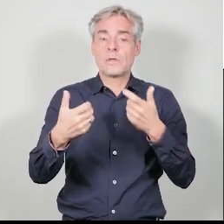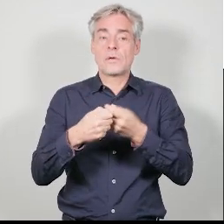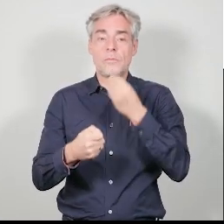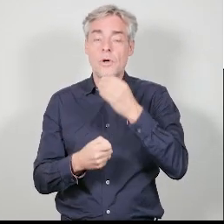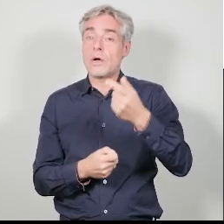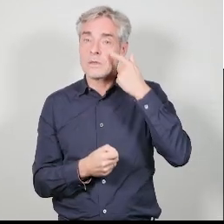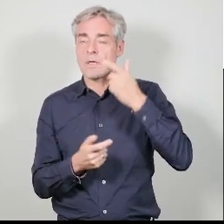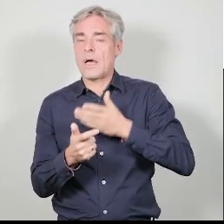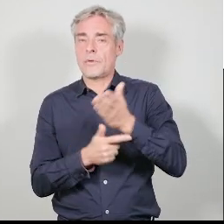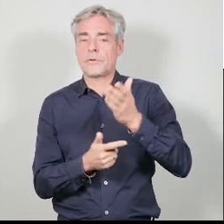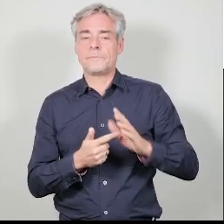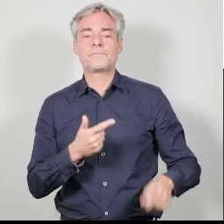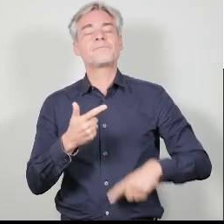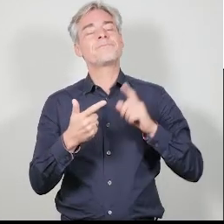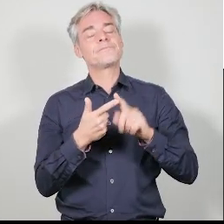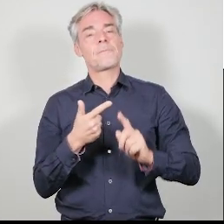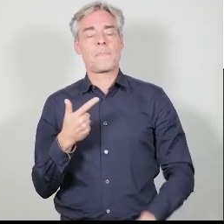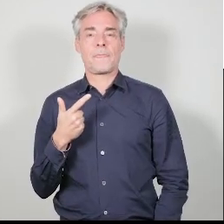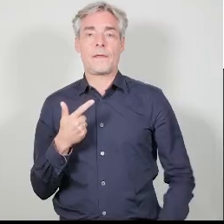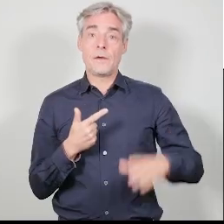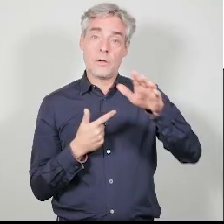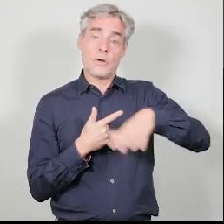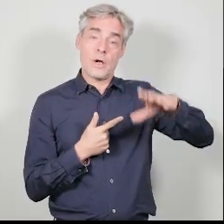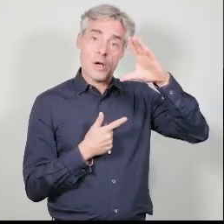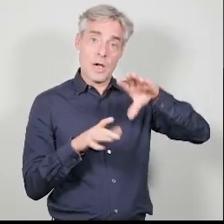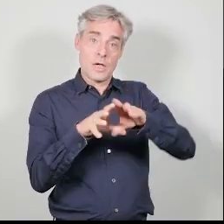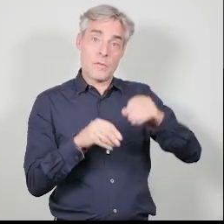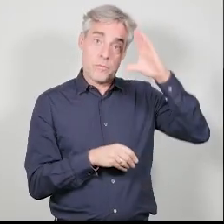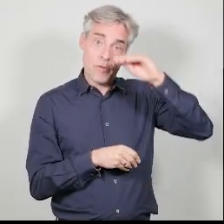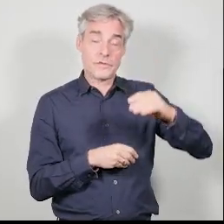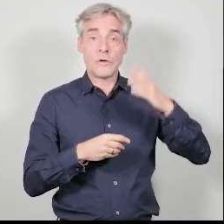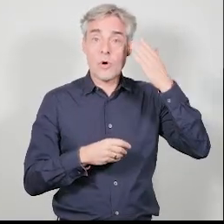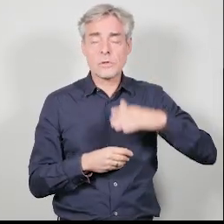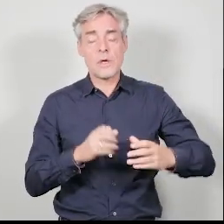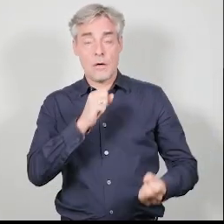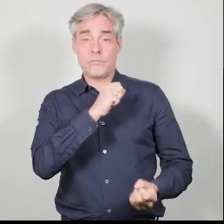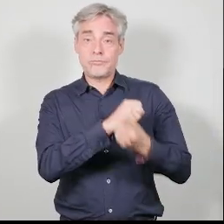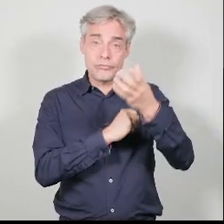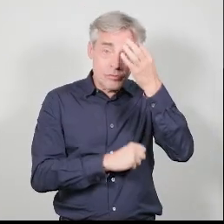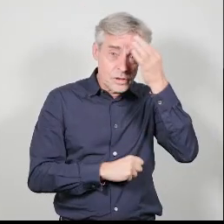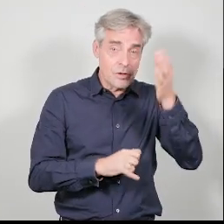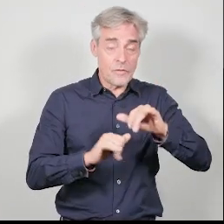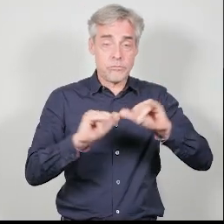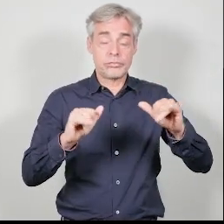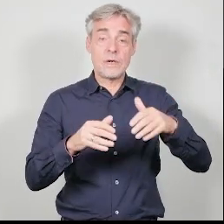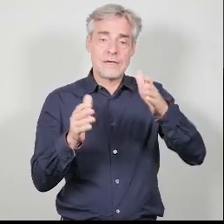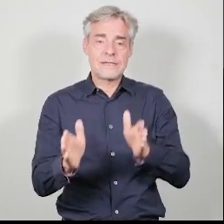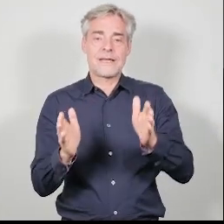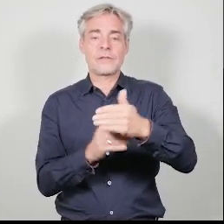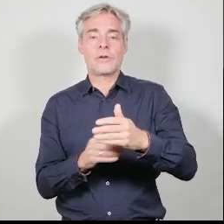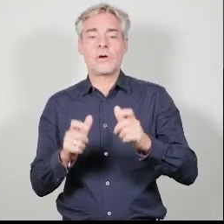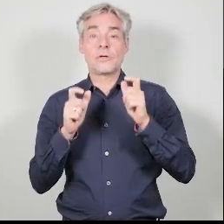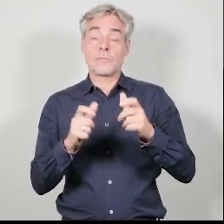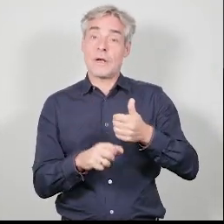on y reviendra tout au long de la journée. Le deuxième axe, celui des professionnels. On le sait, ils sont très innovants. On est dans un secteur où on a la chance, on en avait parlé